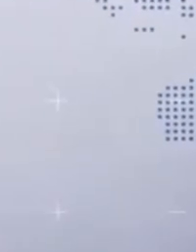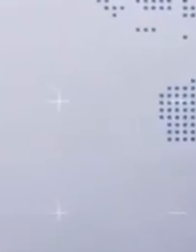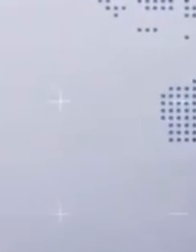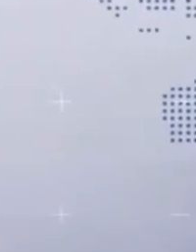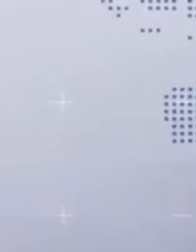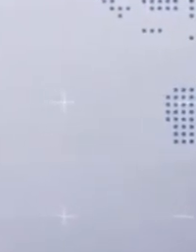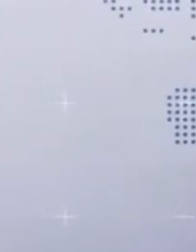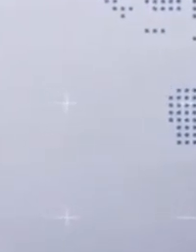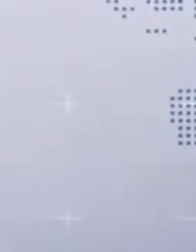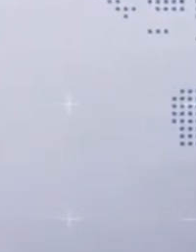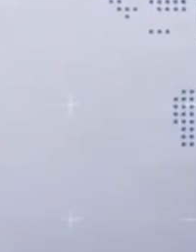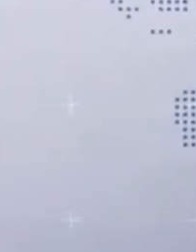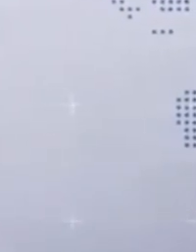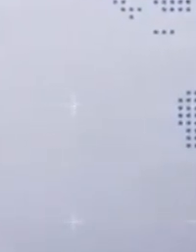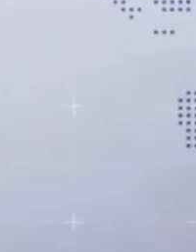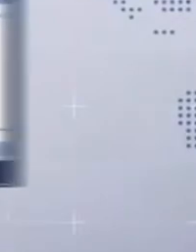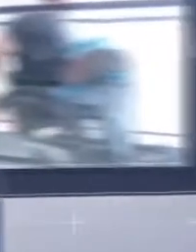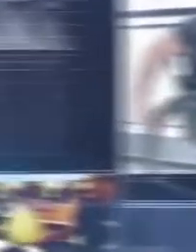으